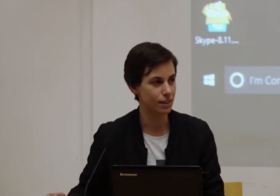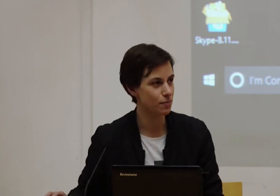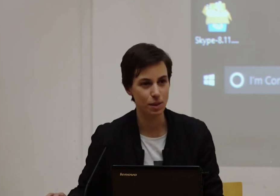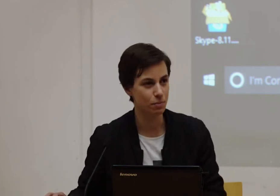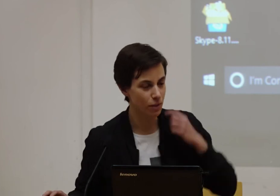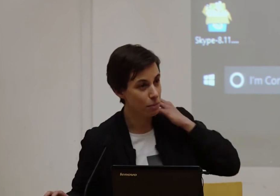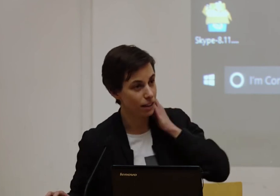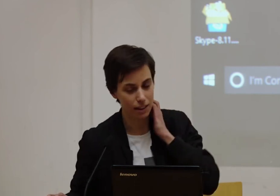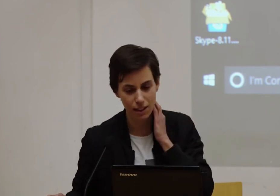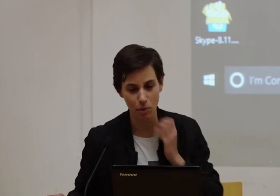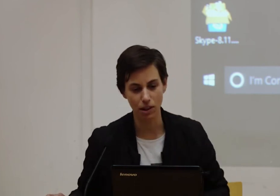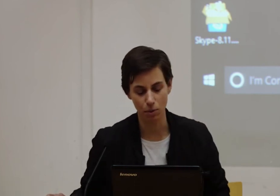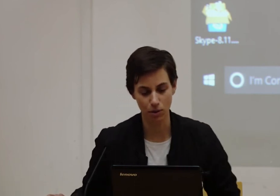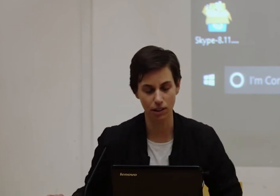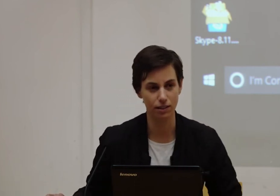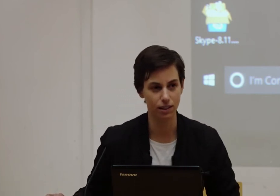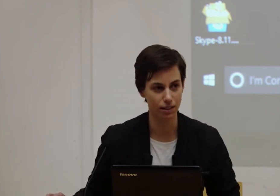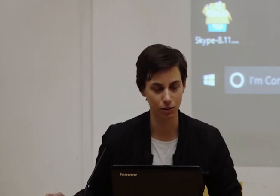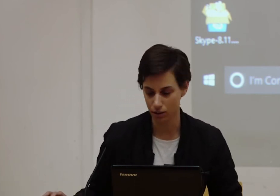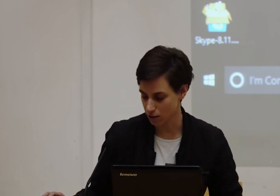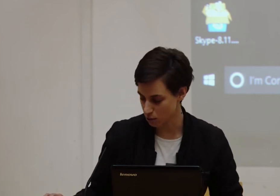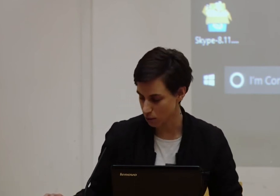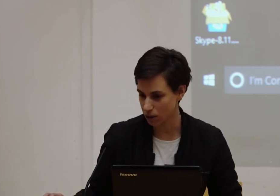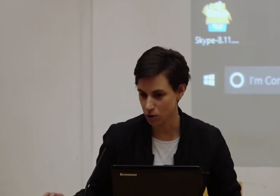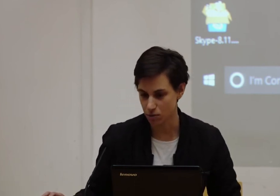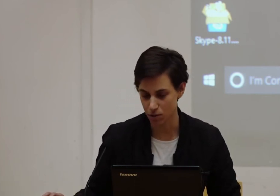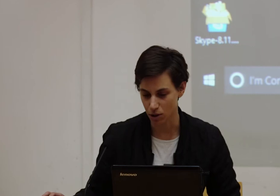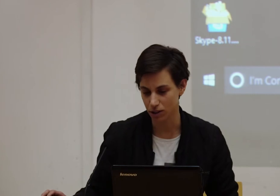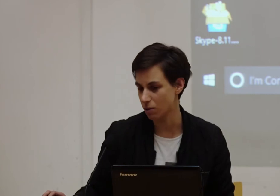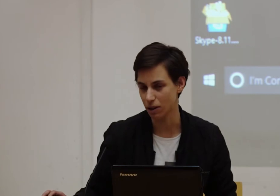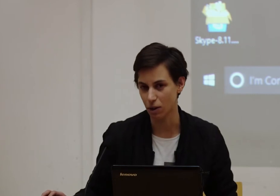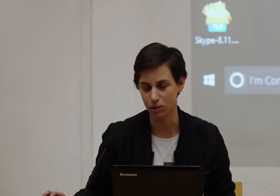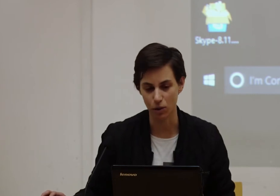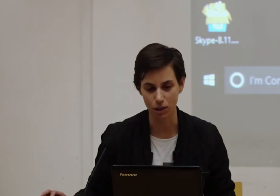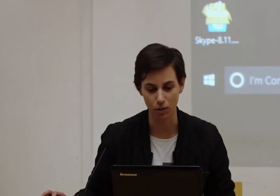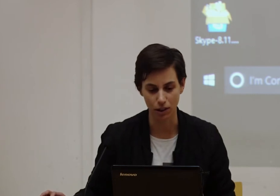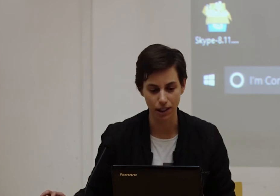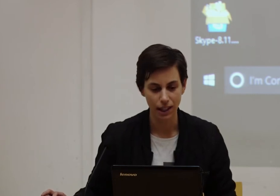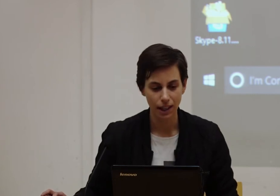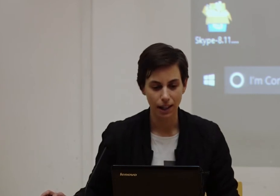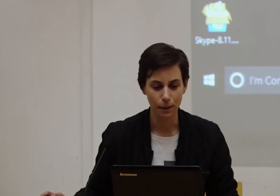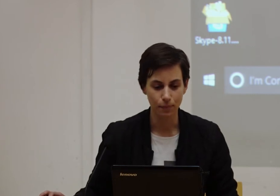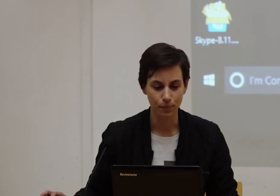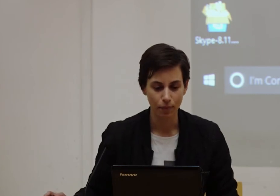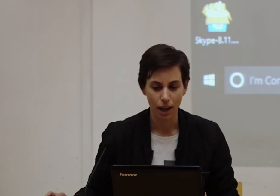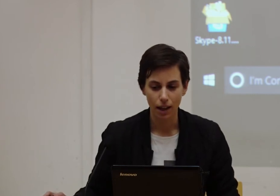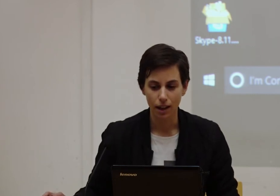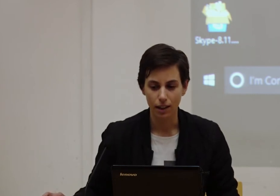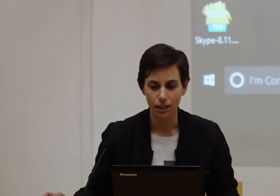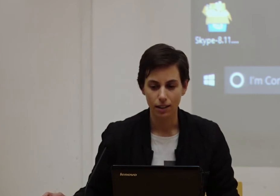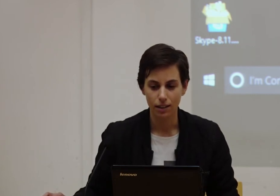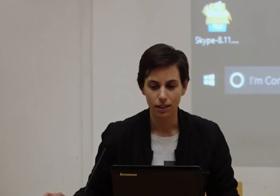Ja som veľmi rada inak za pozvanie do tejto diskusie, pretože si myslím, že o tých témach je veľmi dôležité hovoriť.